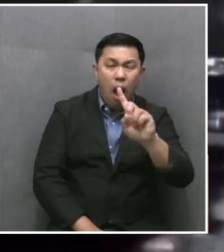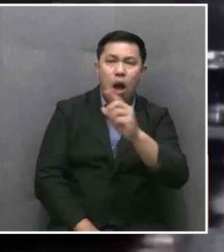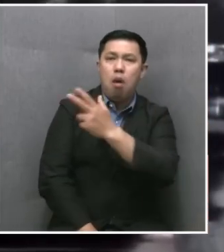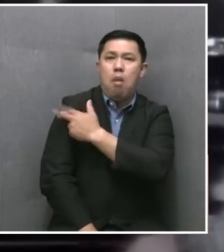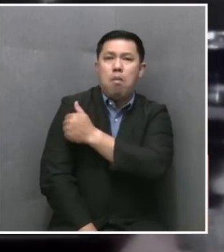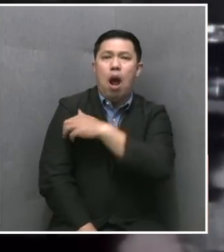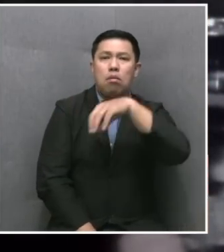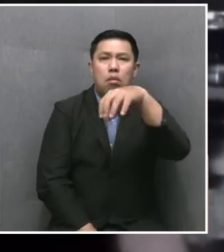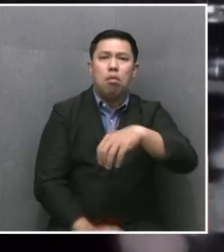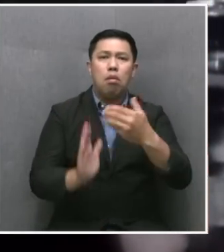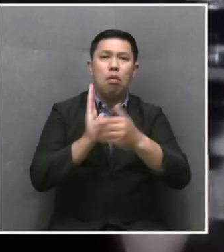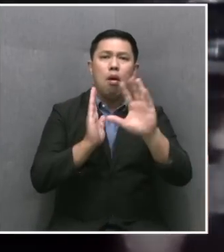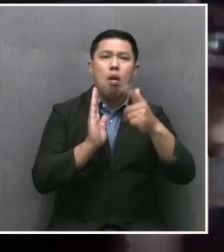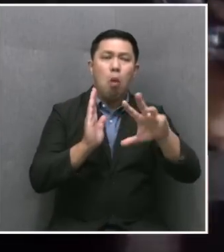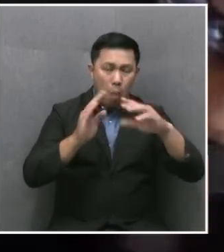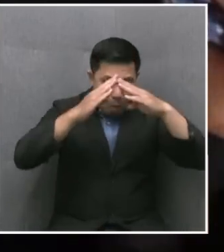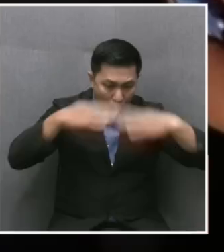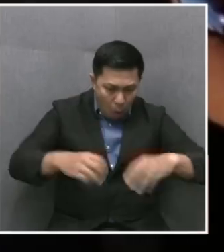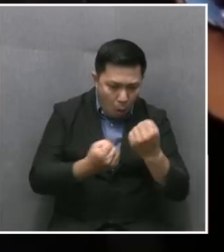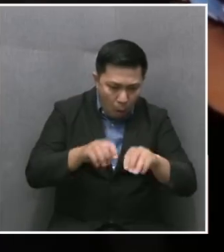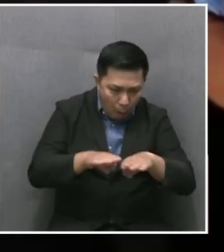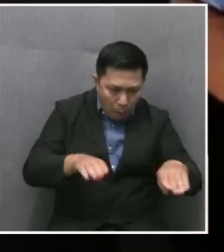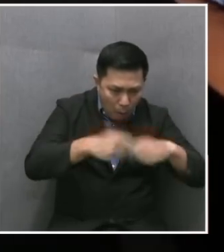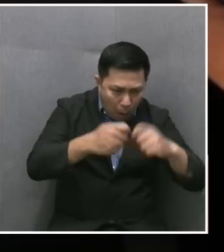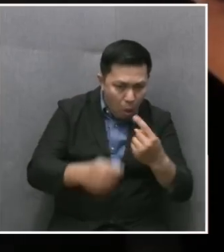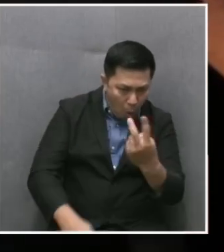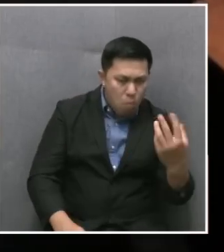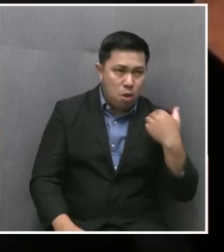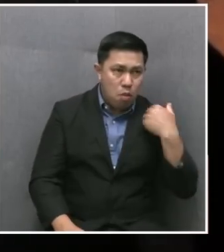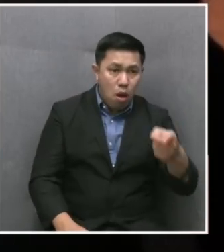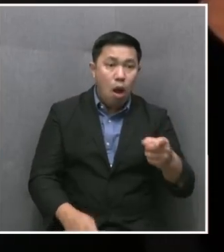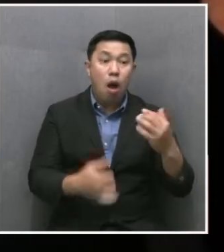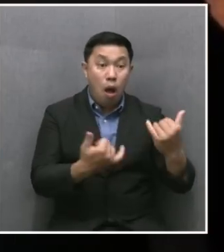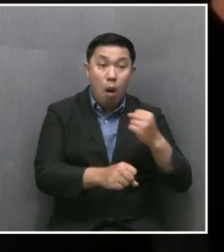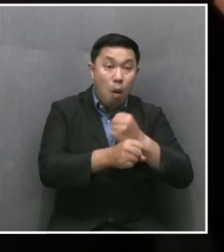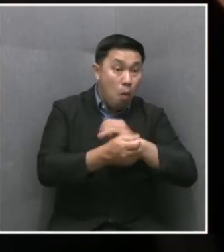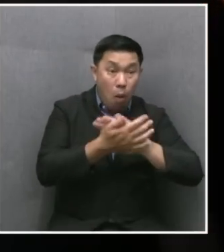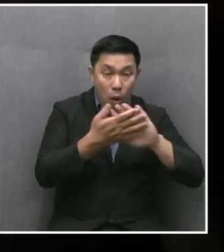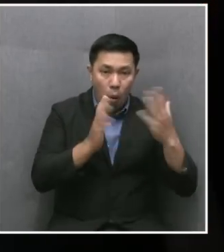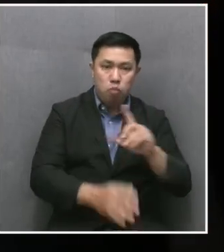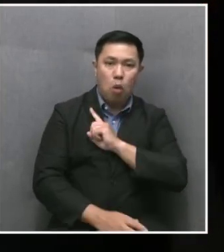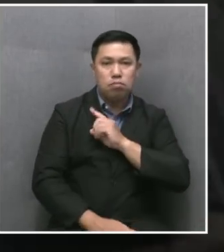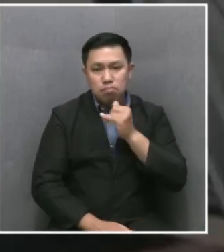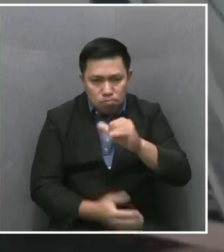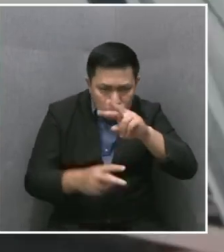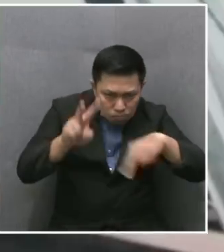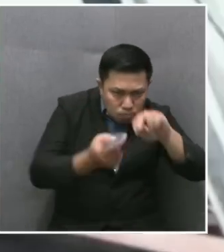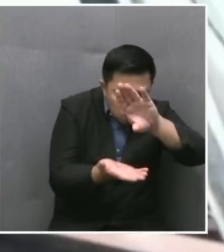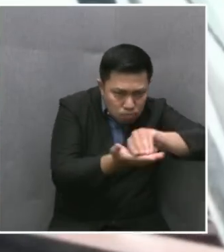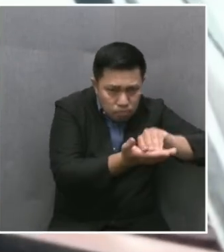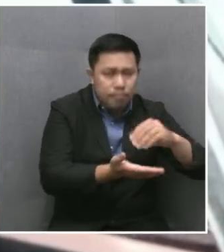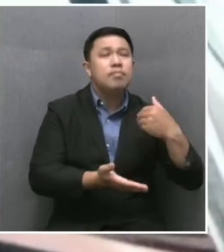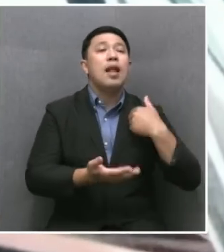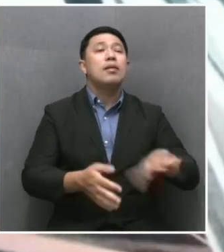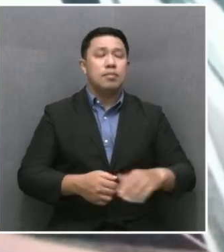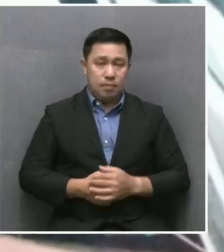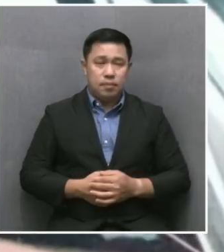สุดหลังจากที่สถานการณ์คลี่คลายเจ้าหน้าที่เร่งลงพื้นที่ไปสำรวจความเสียหายแล้วค่ะส่วน